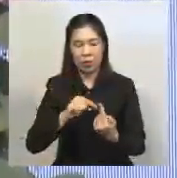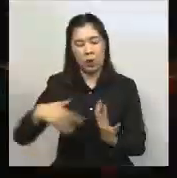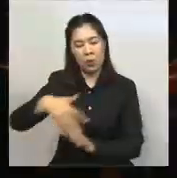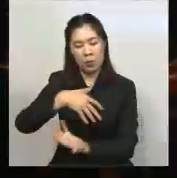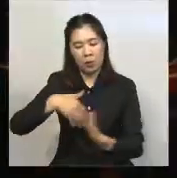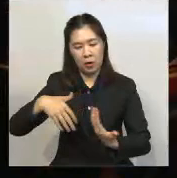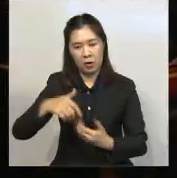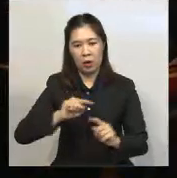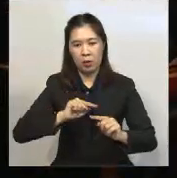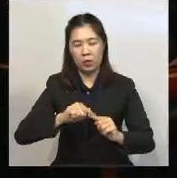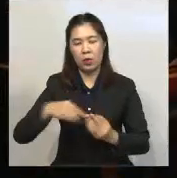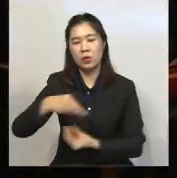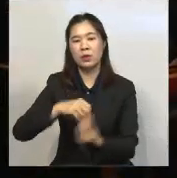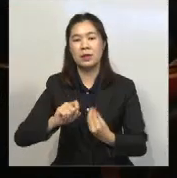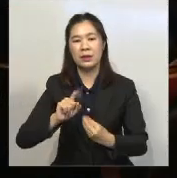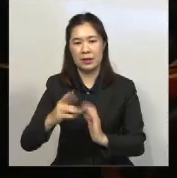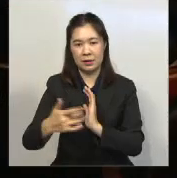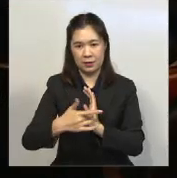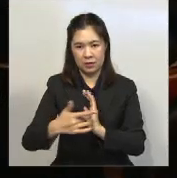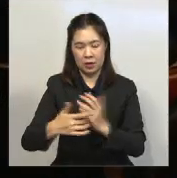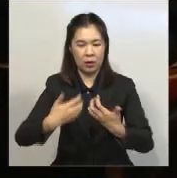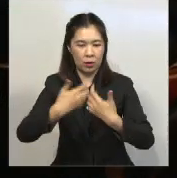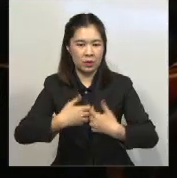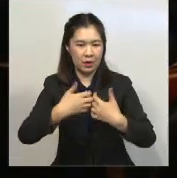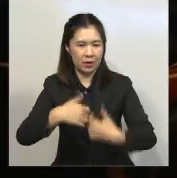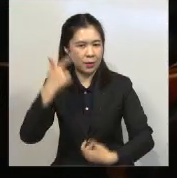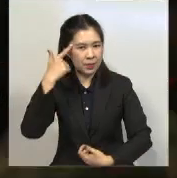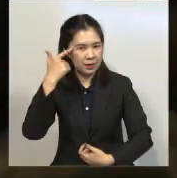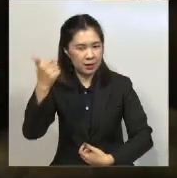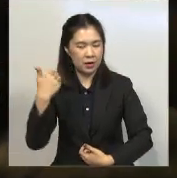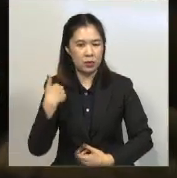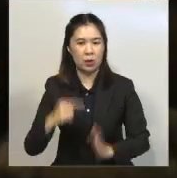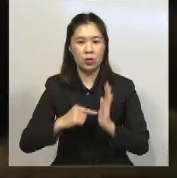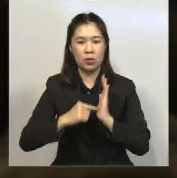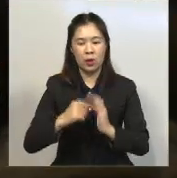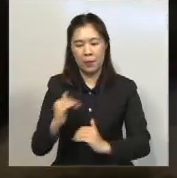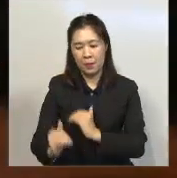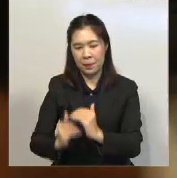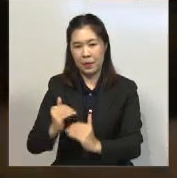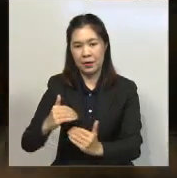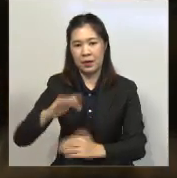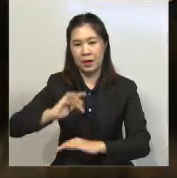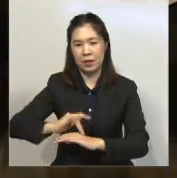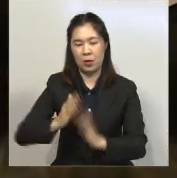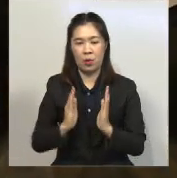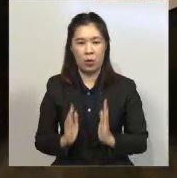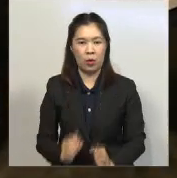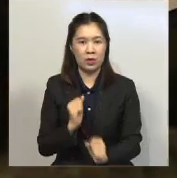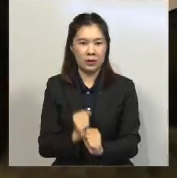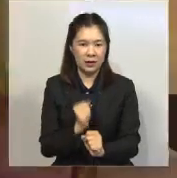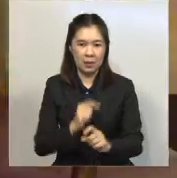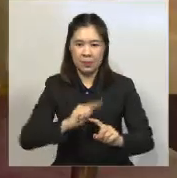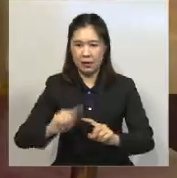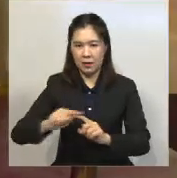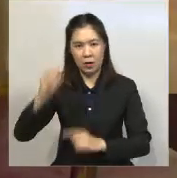ล้อมที่เอื้อต่อเศรษฐกิจดิจิทัลและอุตสาหกรรมอัจฉริยะโดยเฉพาะการพัฒนาทรัพยากรมนุษย์ผู้ประกอบการรายย่อย